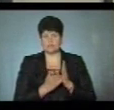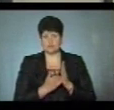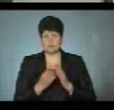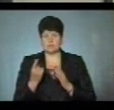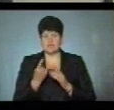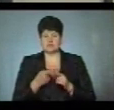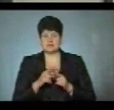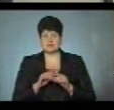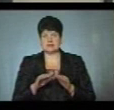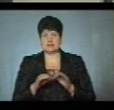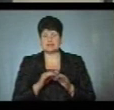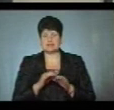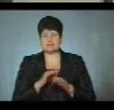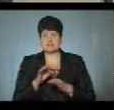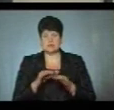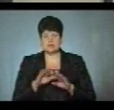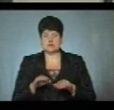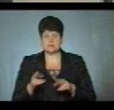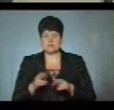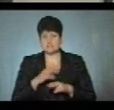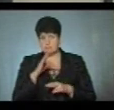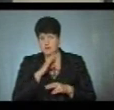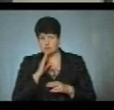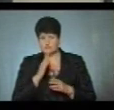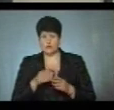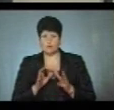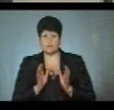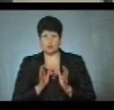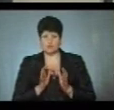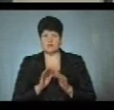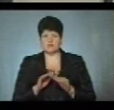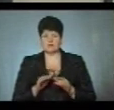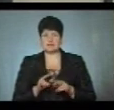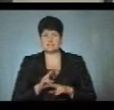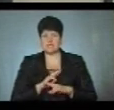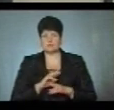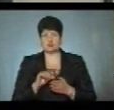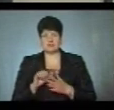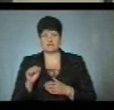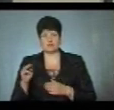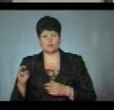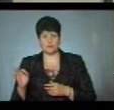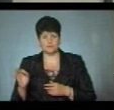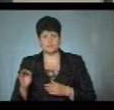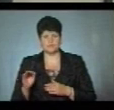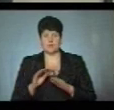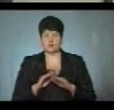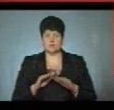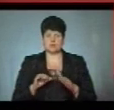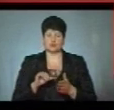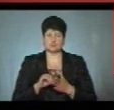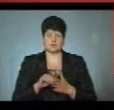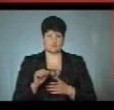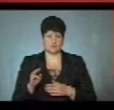група – це діти-сироти, діти, позбавлені батьківського піклування. Потім йдуть малозабезпечені. Діти загиблих учасників АТО або діти взагалі учасників